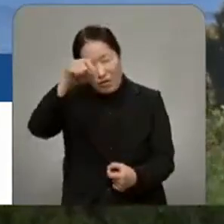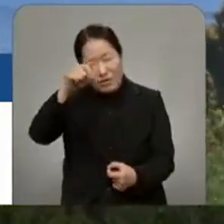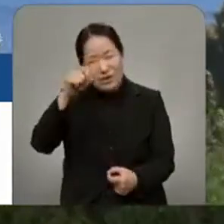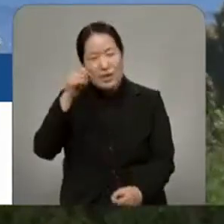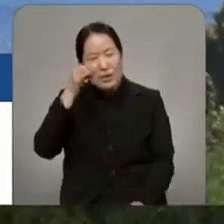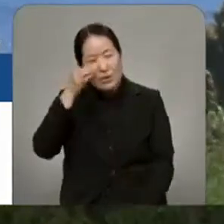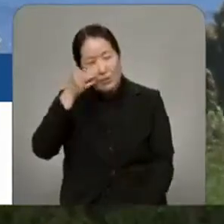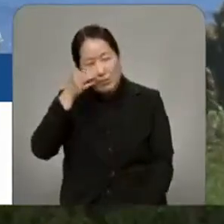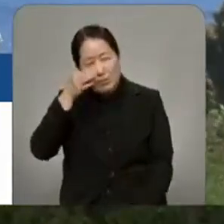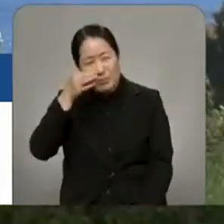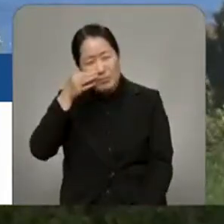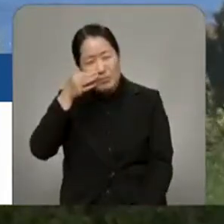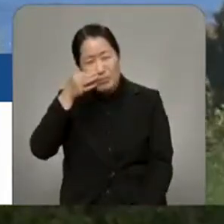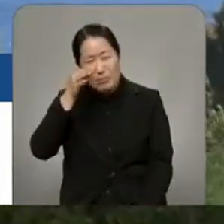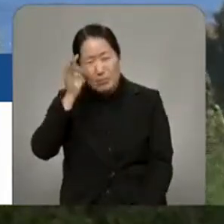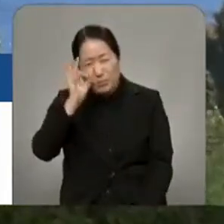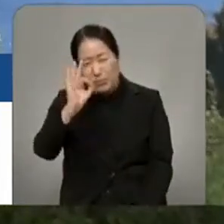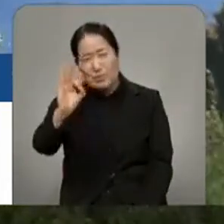그런